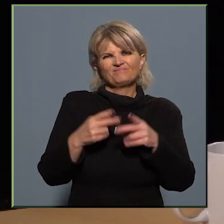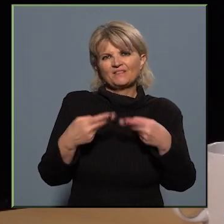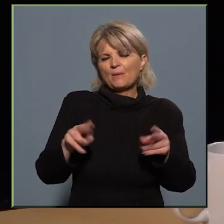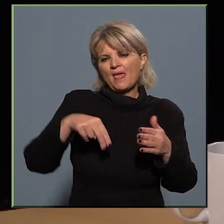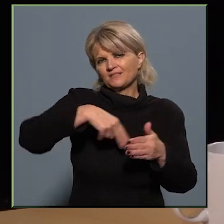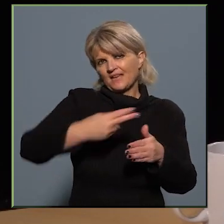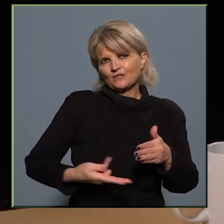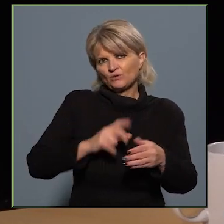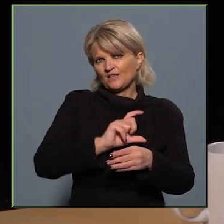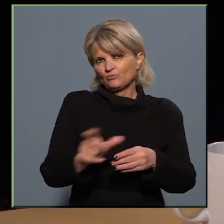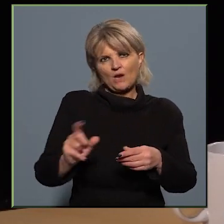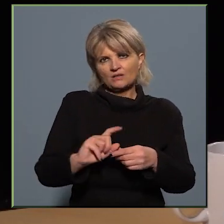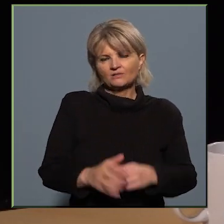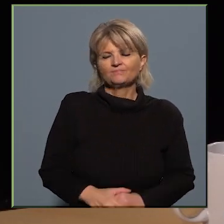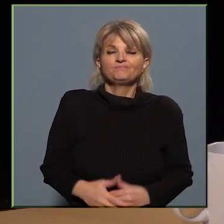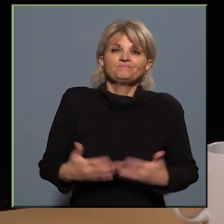lehet kilépni.